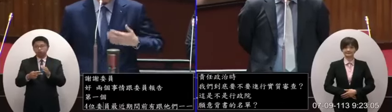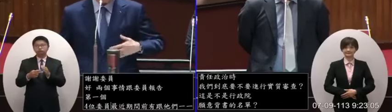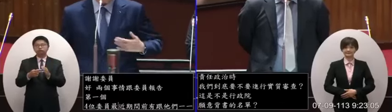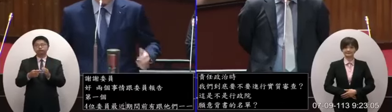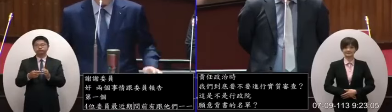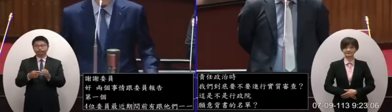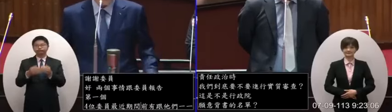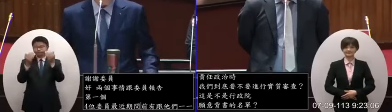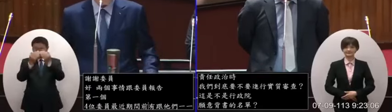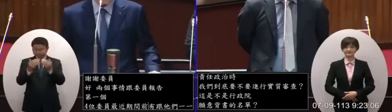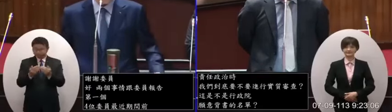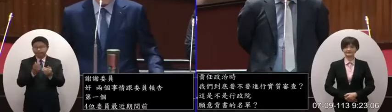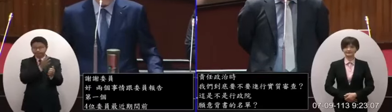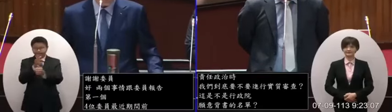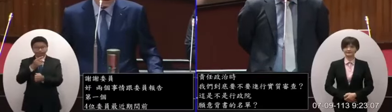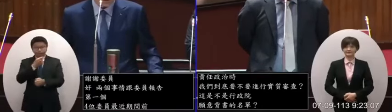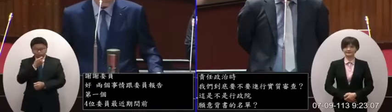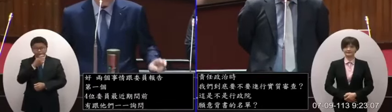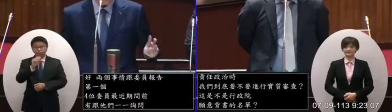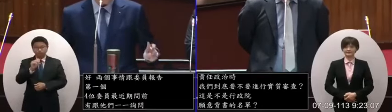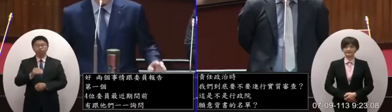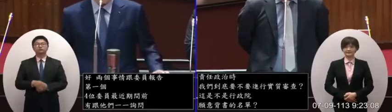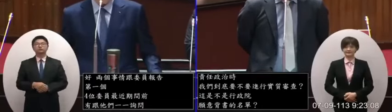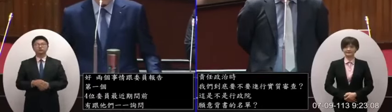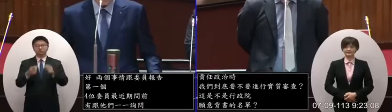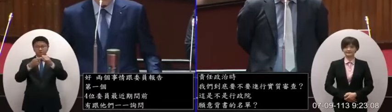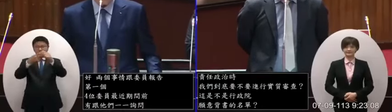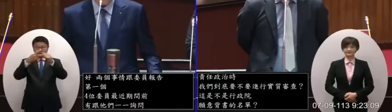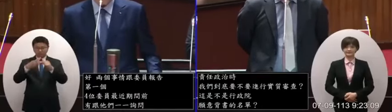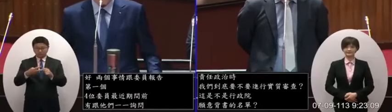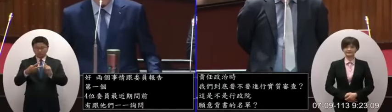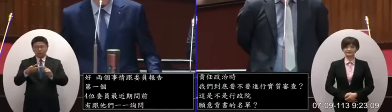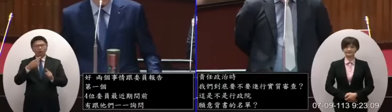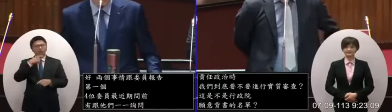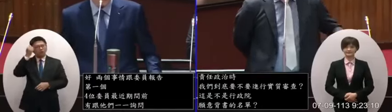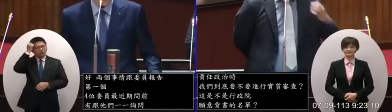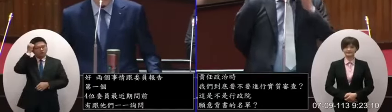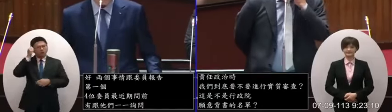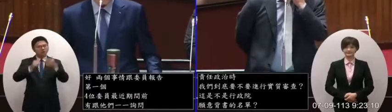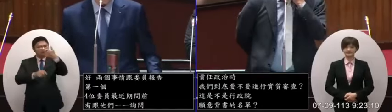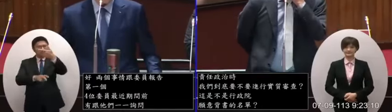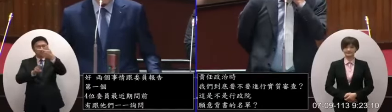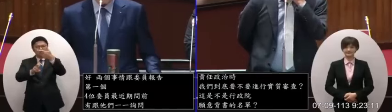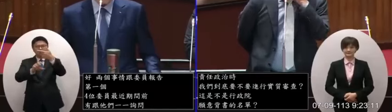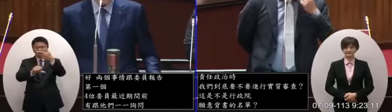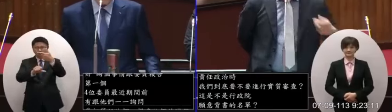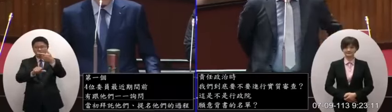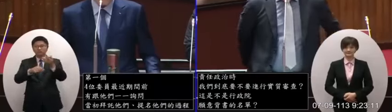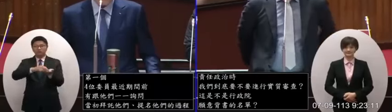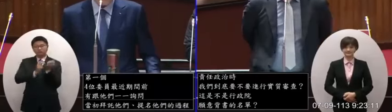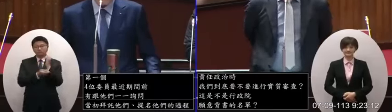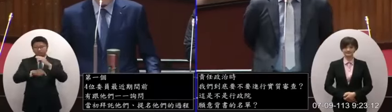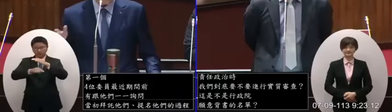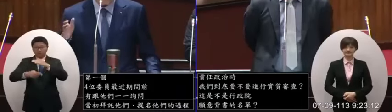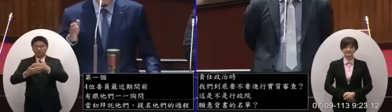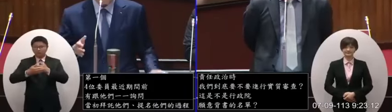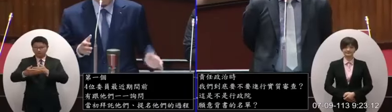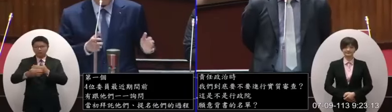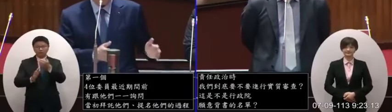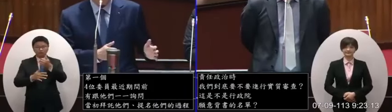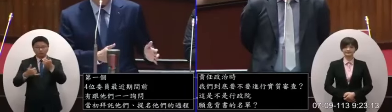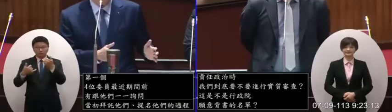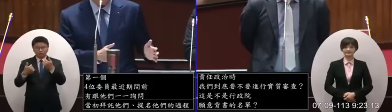要再征求他们意愿，否则时间过这么久。第二个，我记得应该是6月25号吧，大院的程序委员会曾经